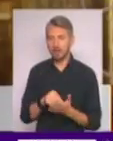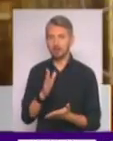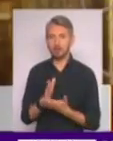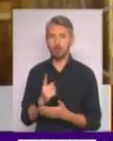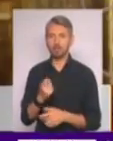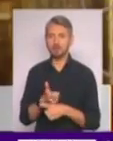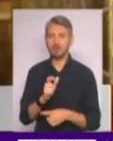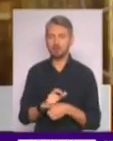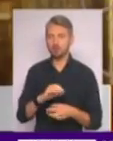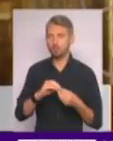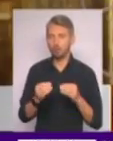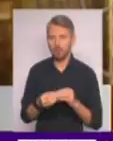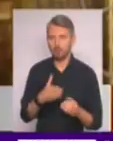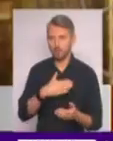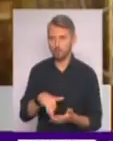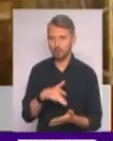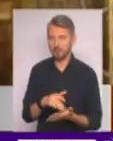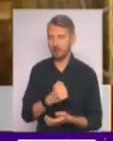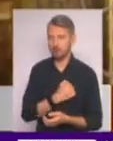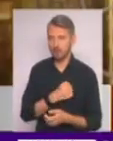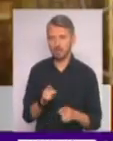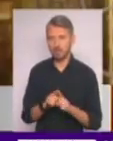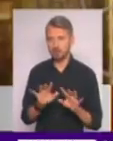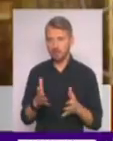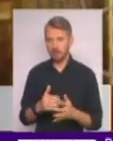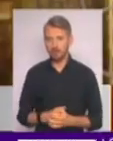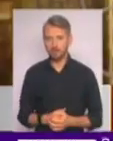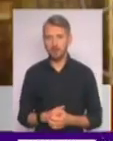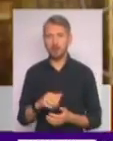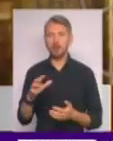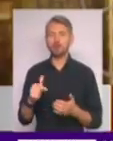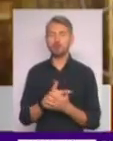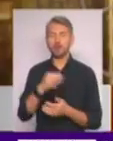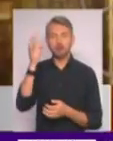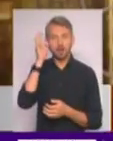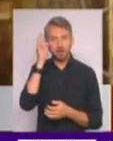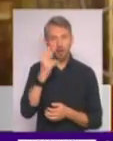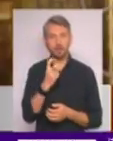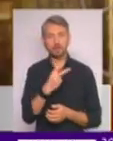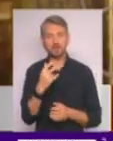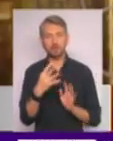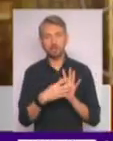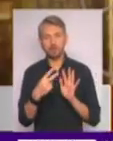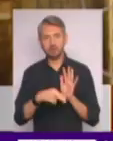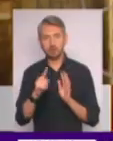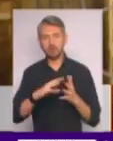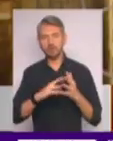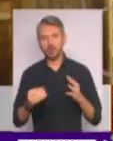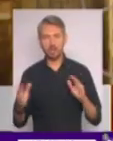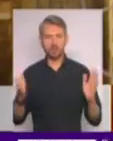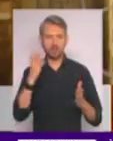із найбільших проблем нашого міста. На жаль, зараз так складається. Ще раз нагадаю, 223-0971, Виноградар, Вітряні